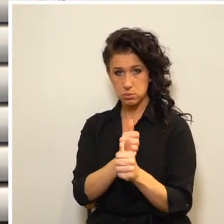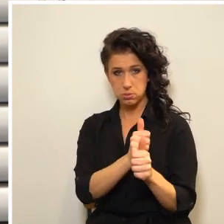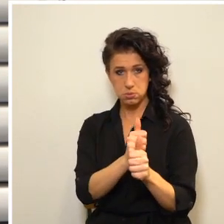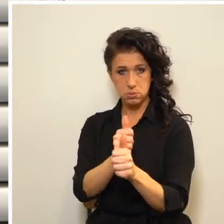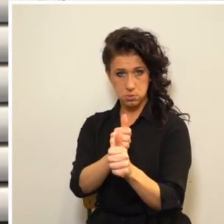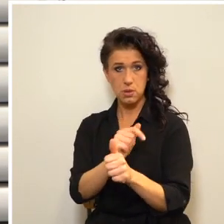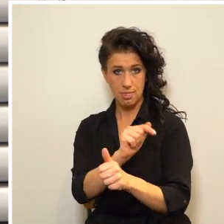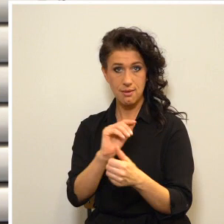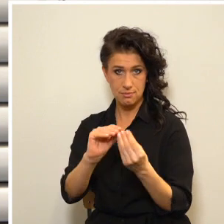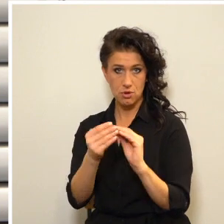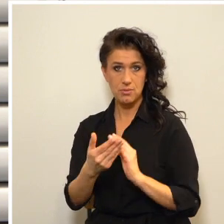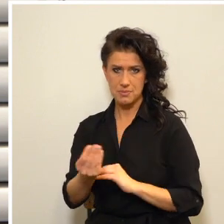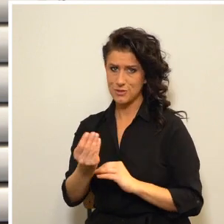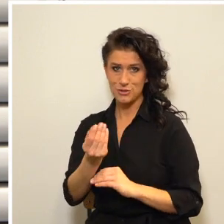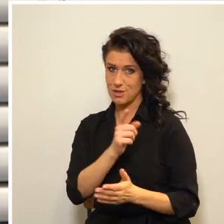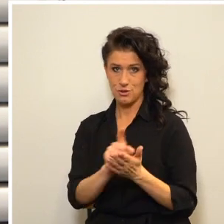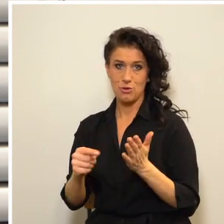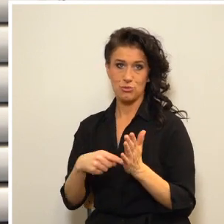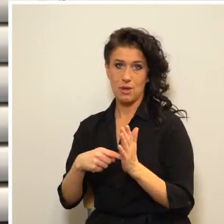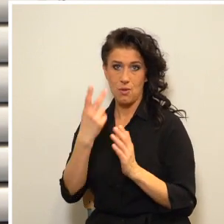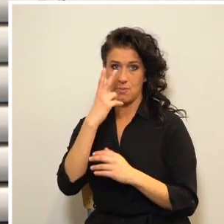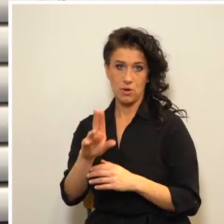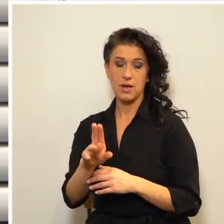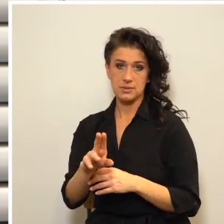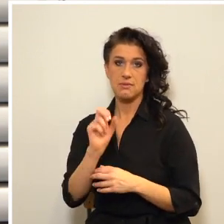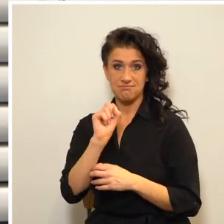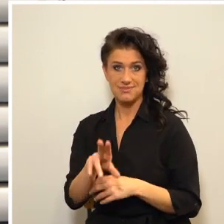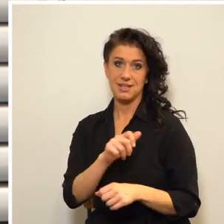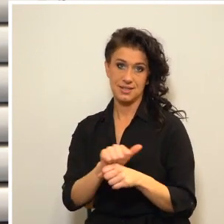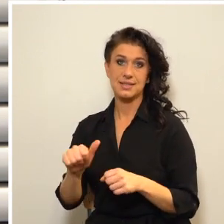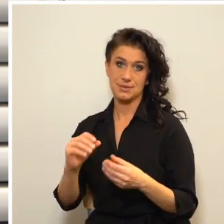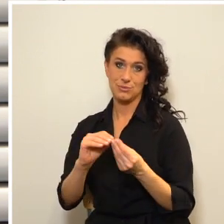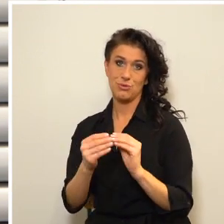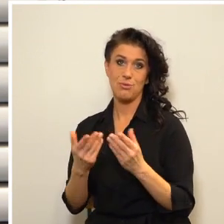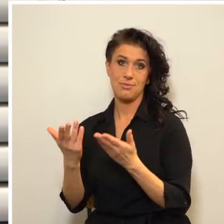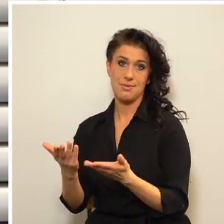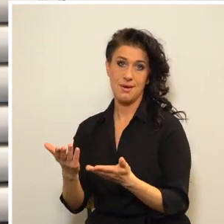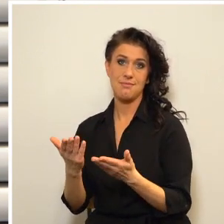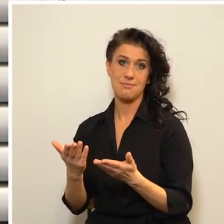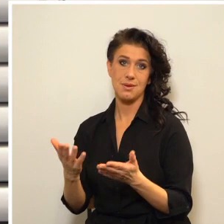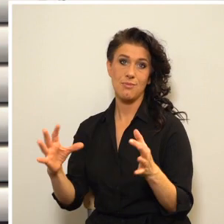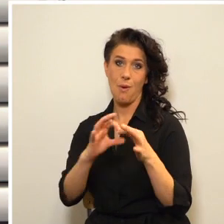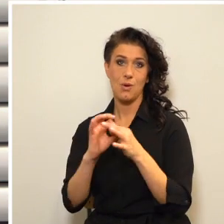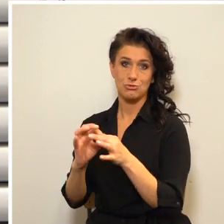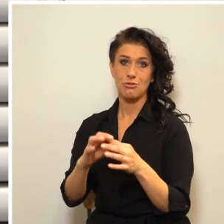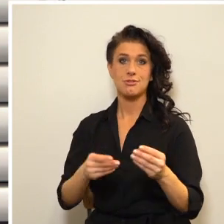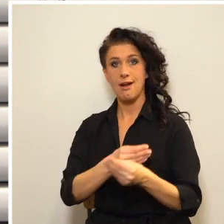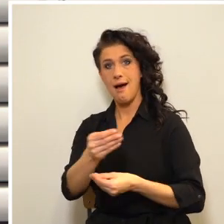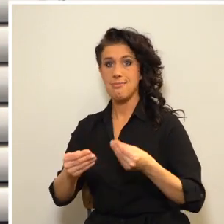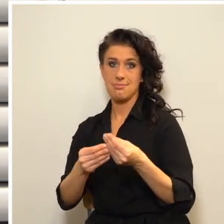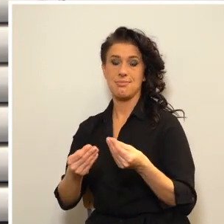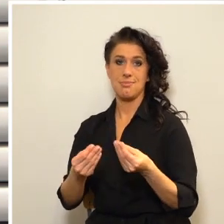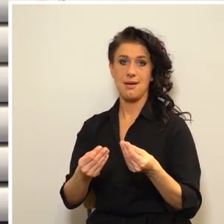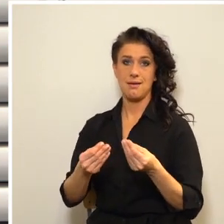jeszcze nie udało się wykazać nikomu żeby miało miejsce jakiekolwiek zdarzenie związane z handlem narządu w